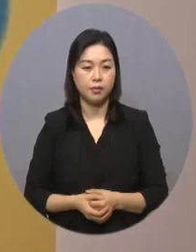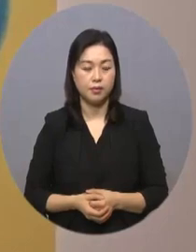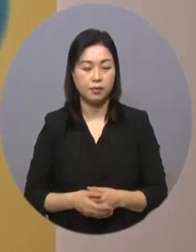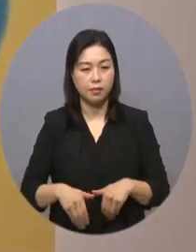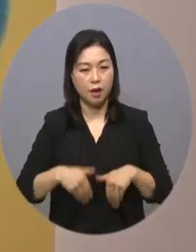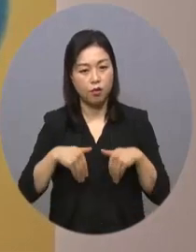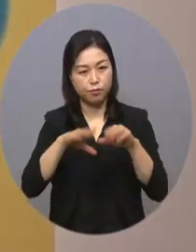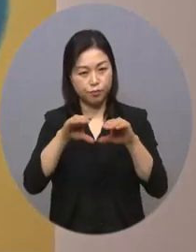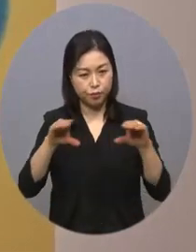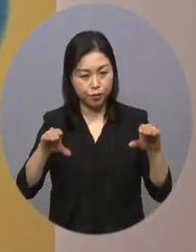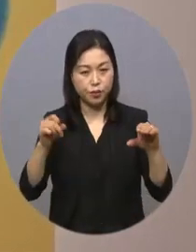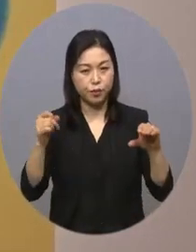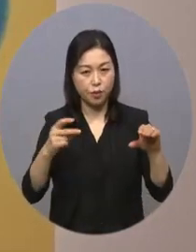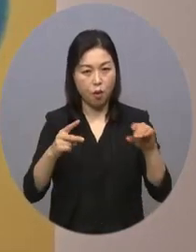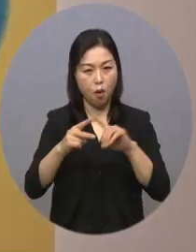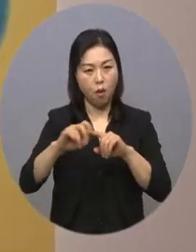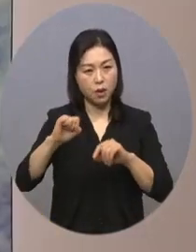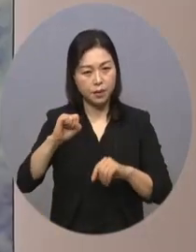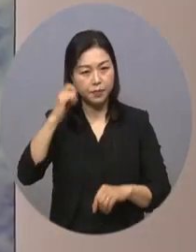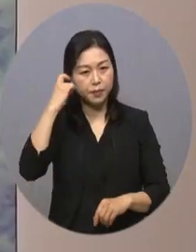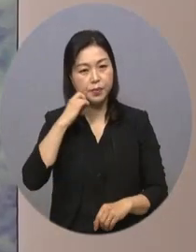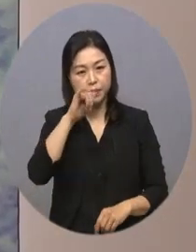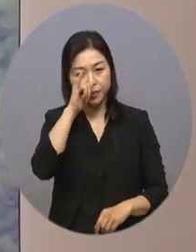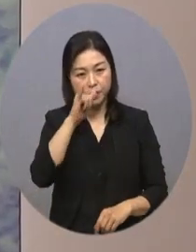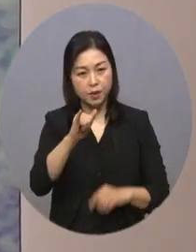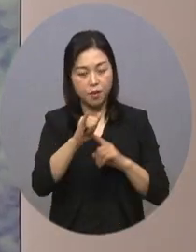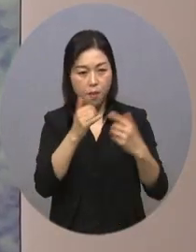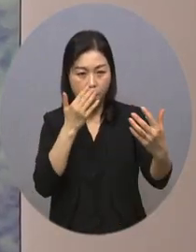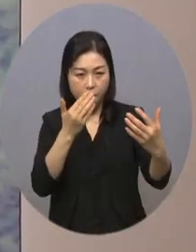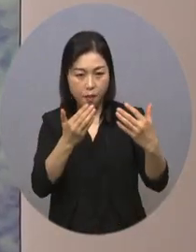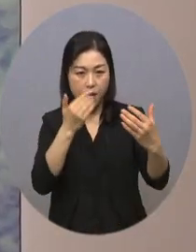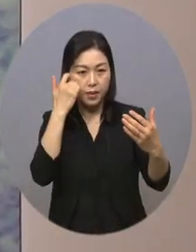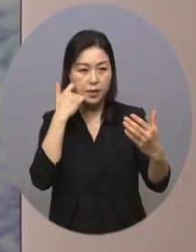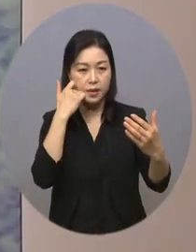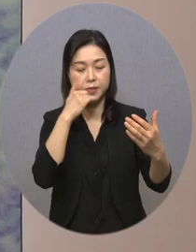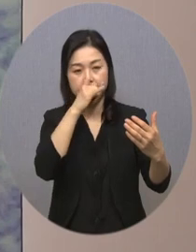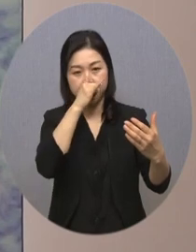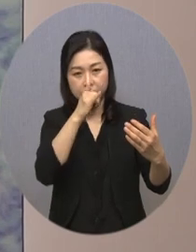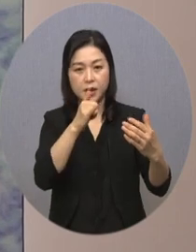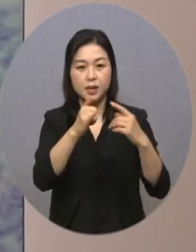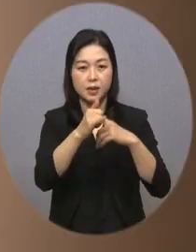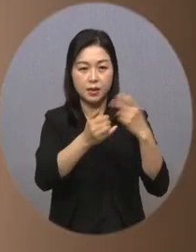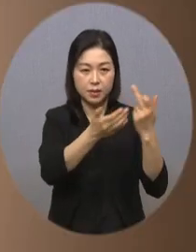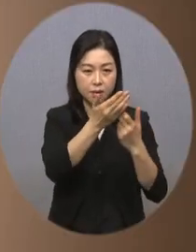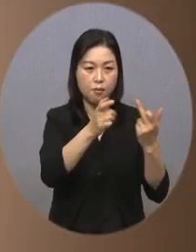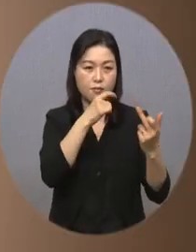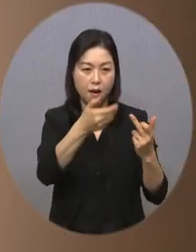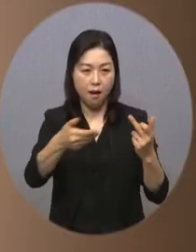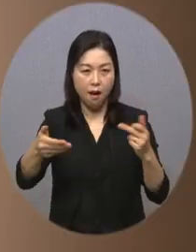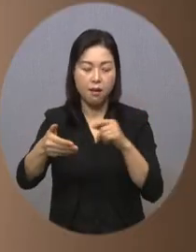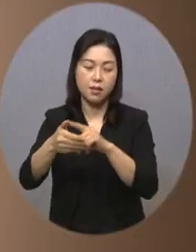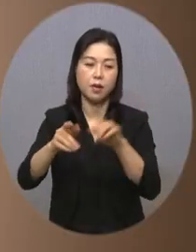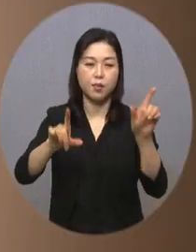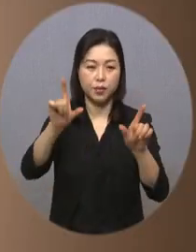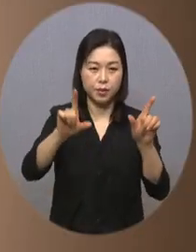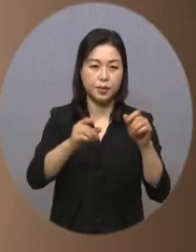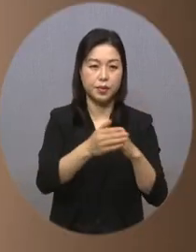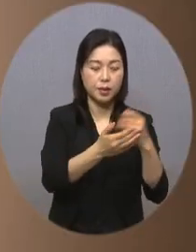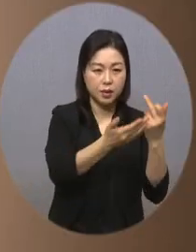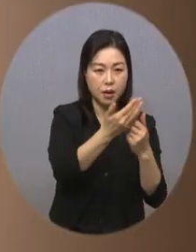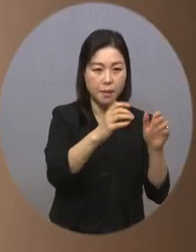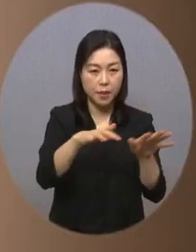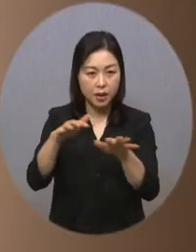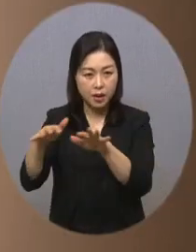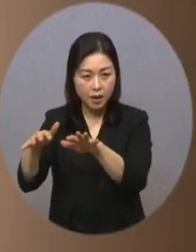포근하고 부드러우면서도 역동적이며 입체적인 느낌을 자아낸 자연의 풍경은 섬과 바다에